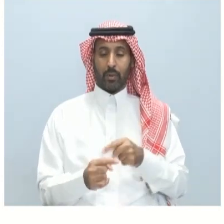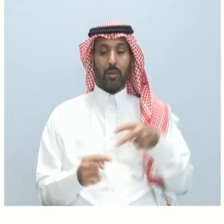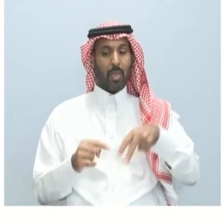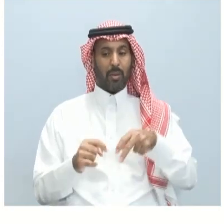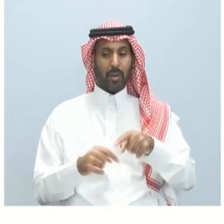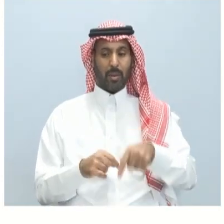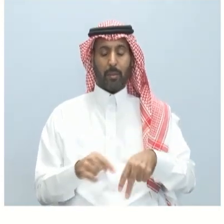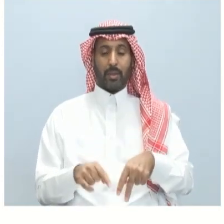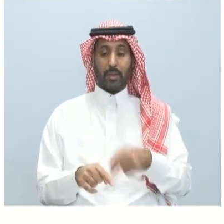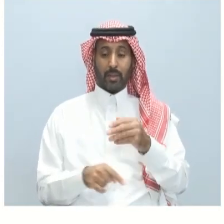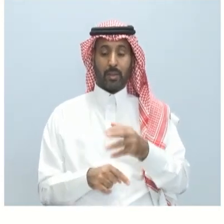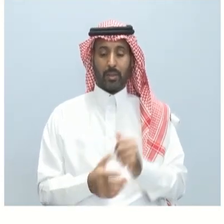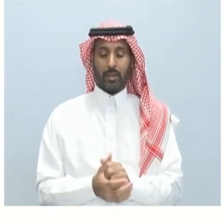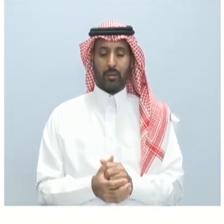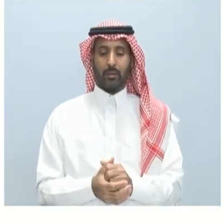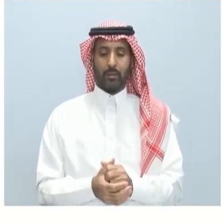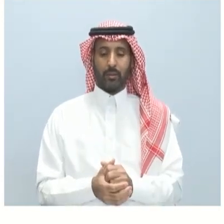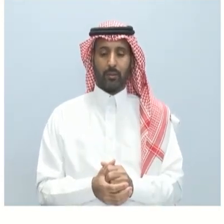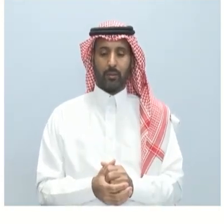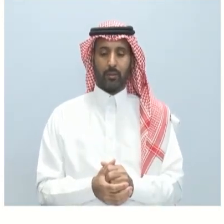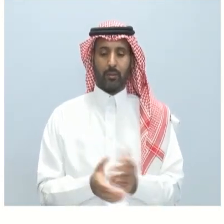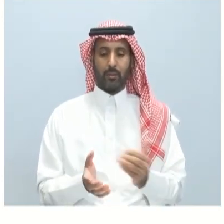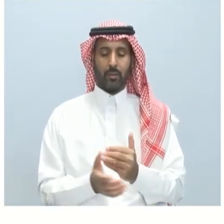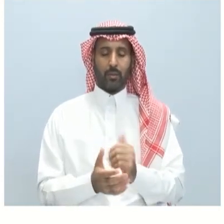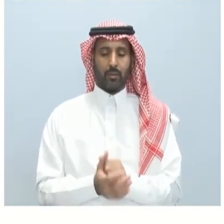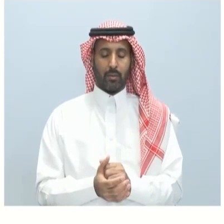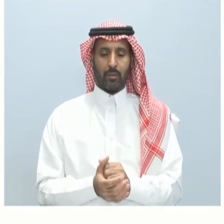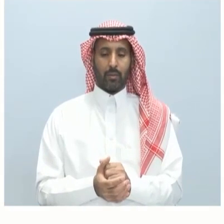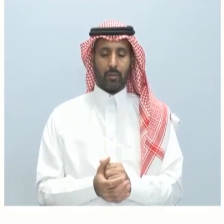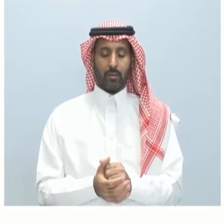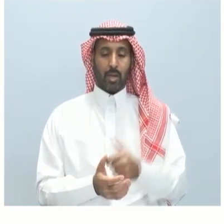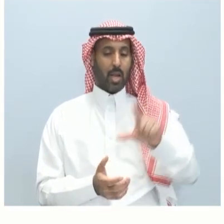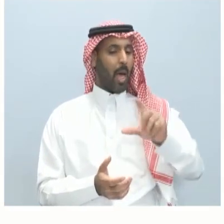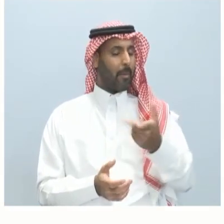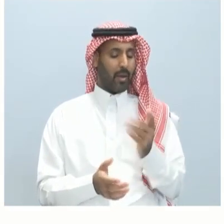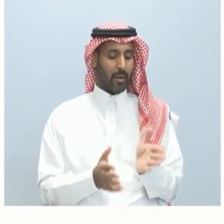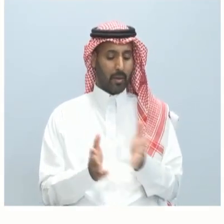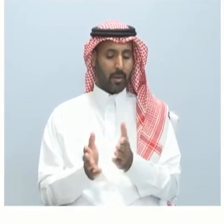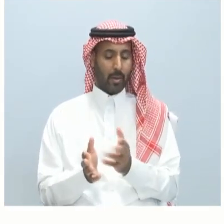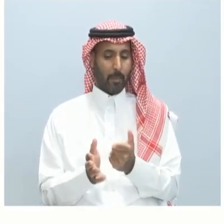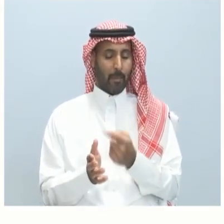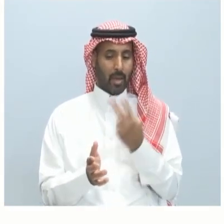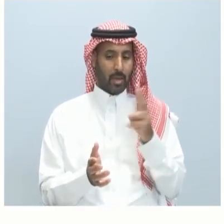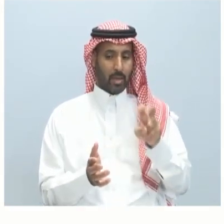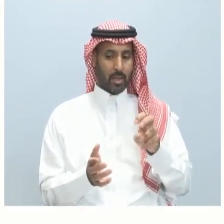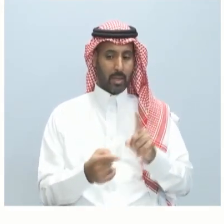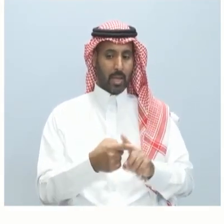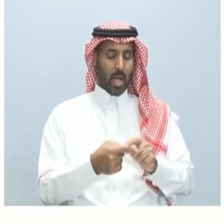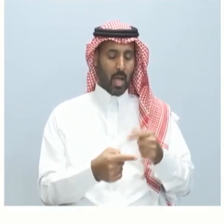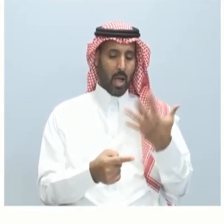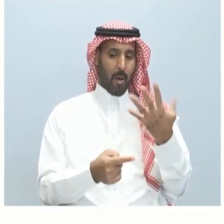مجموعها يساوي 180 درجه الان لدينا معادله في الطرف الايمن هنا لدينا 20 مضافا